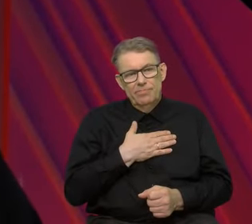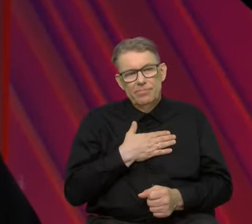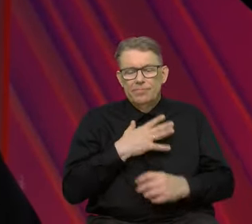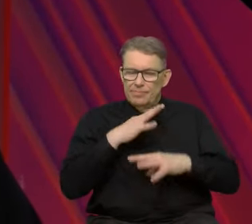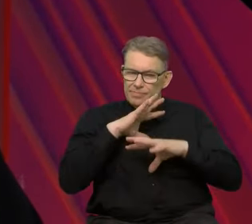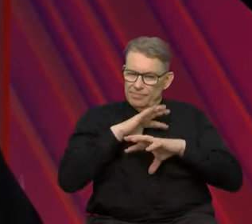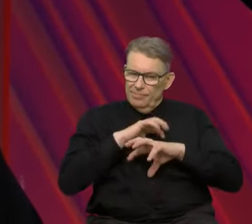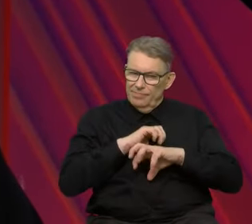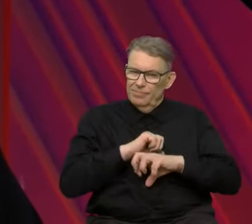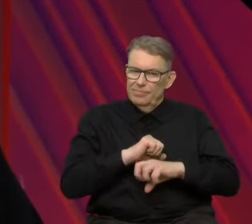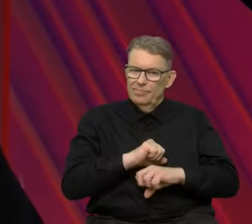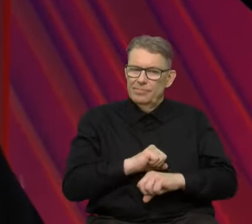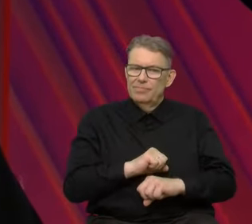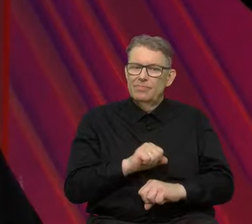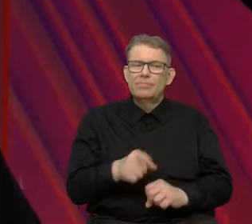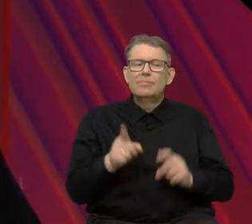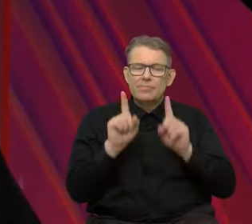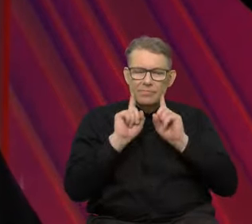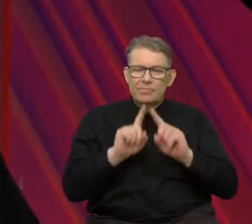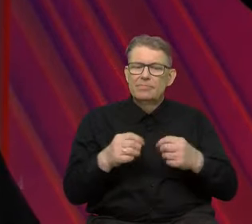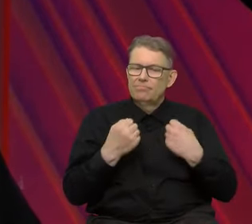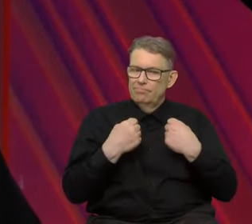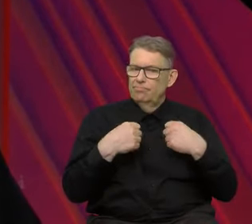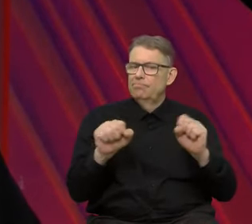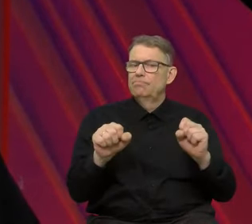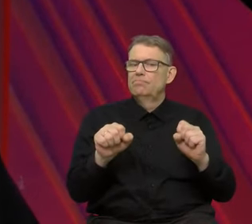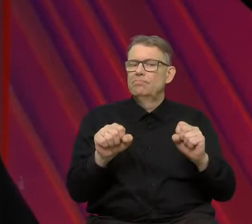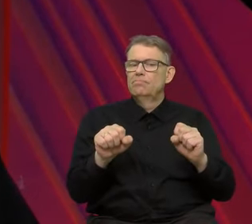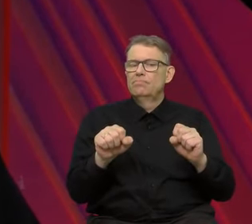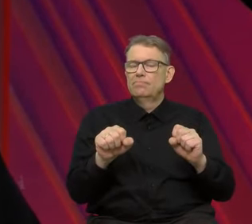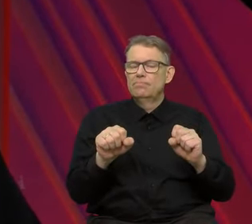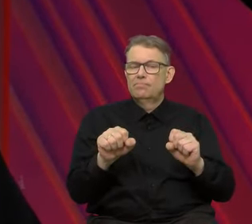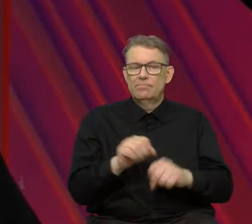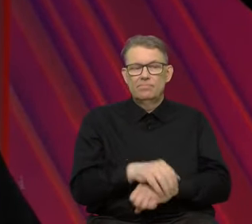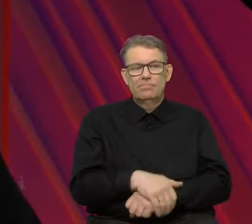znosił to w sposób naprawdę heroiczny.